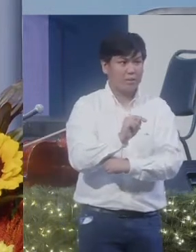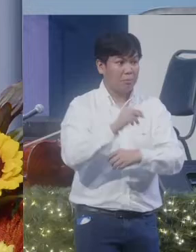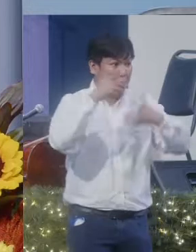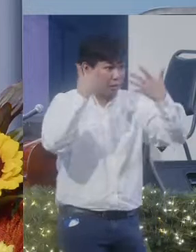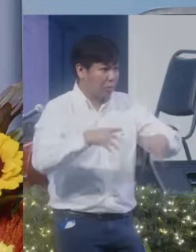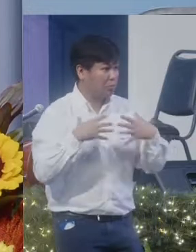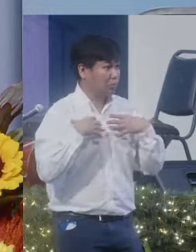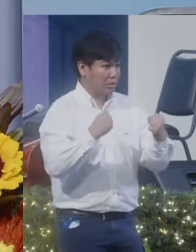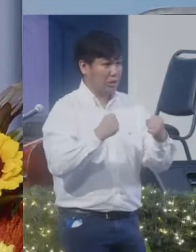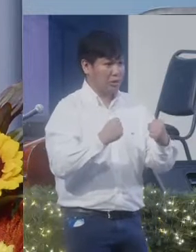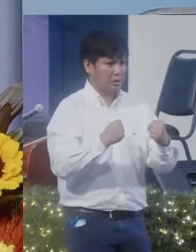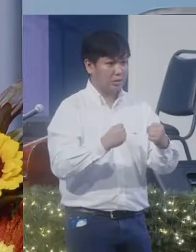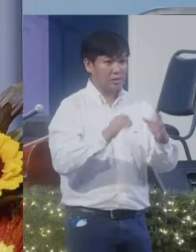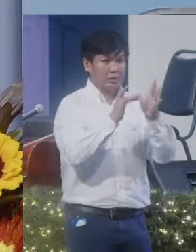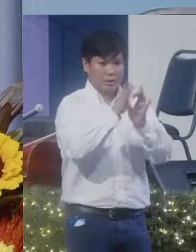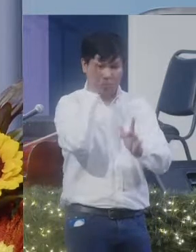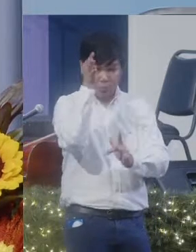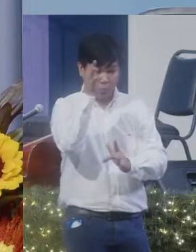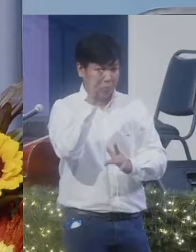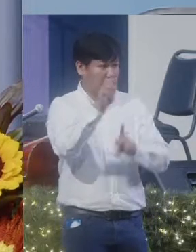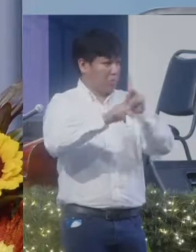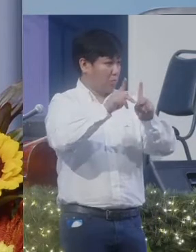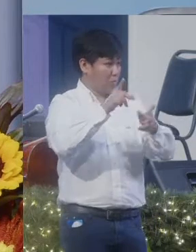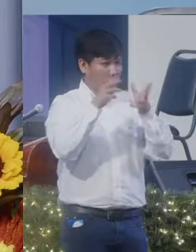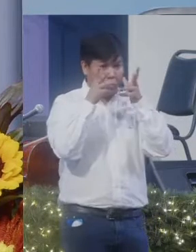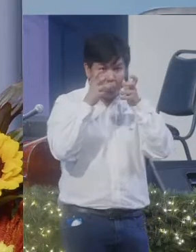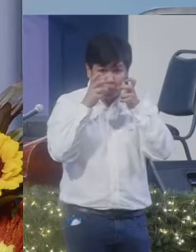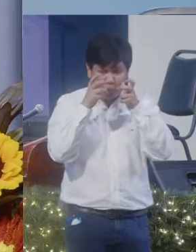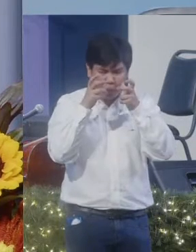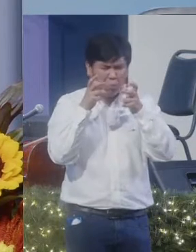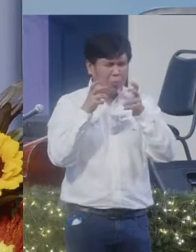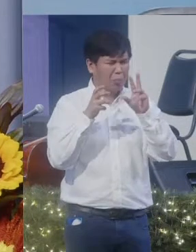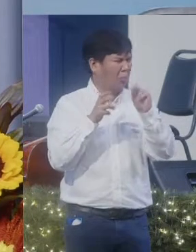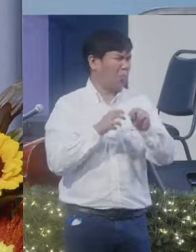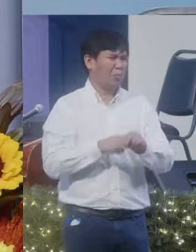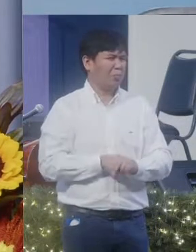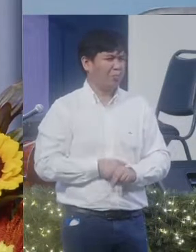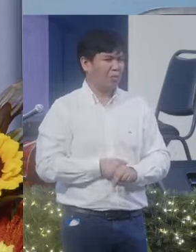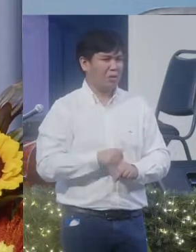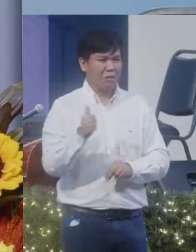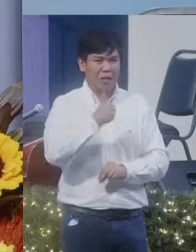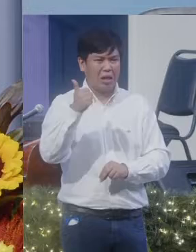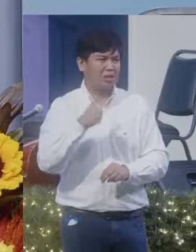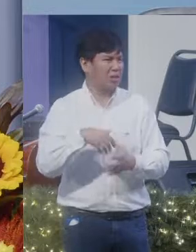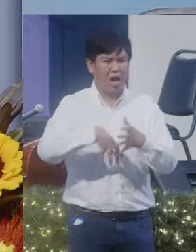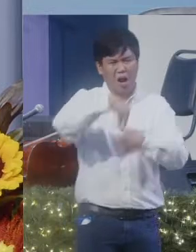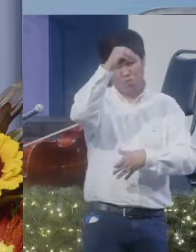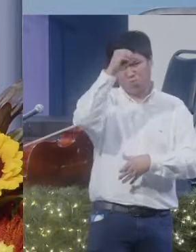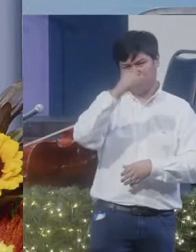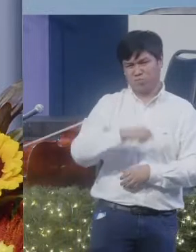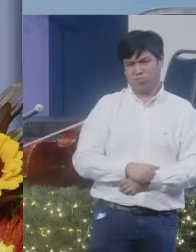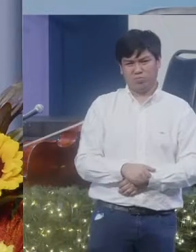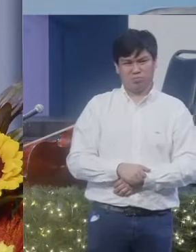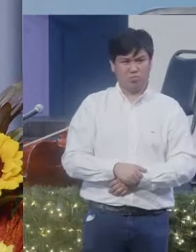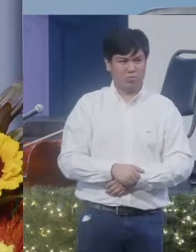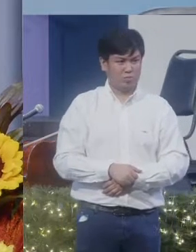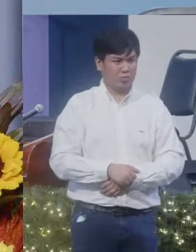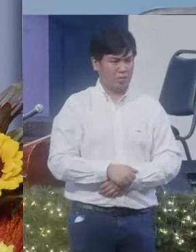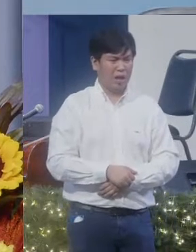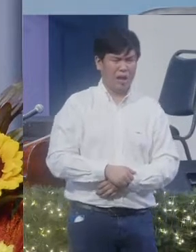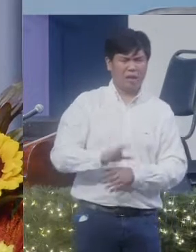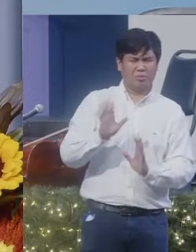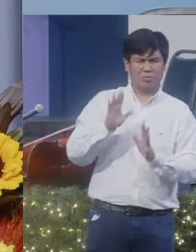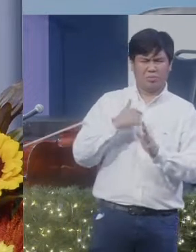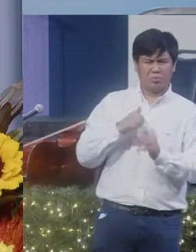John chapter 6 verse 70. No? Maraming umalis. Maraming tumalikod na sa Kanya. Ayaw na makinig sa Kanya